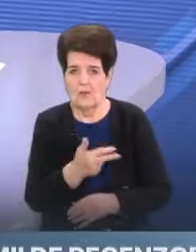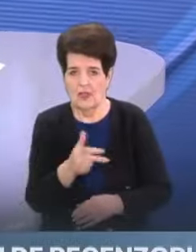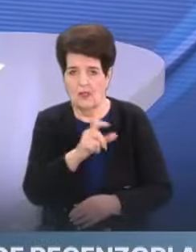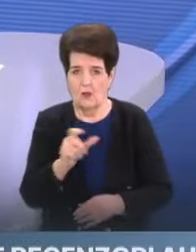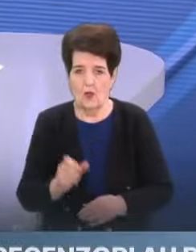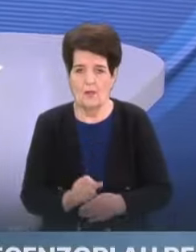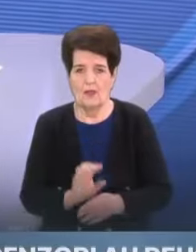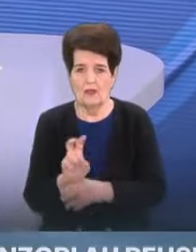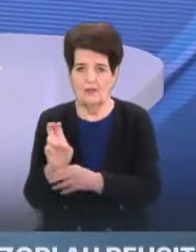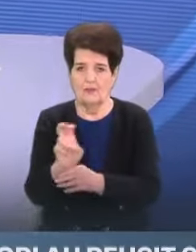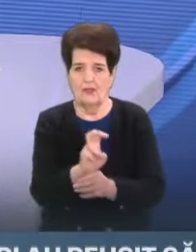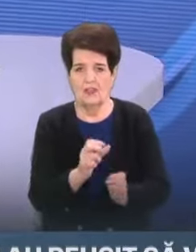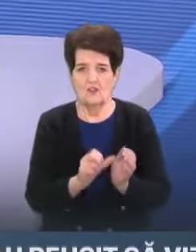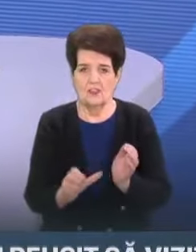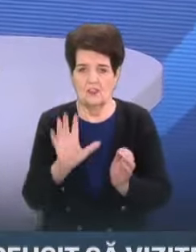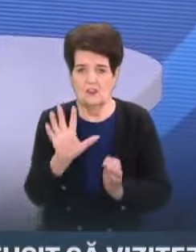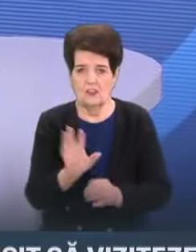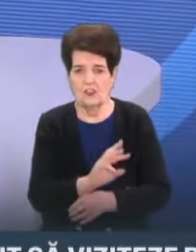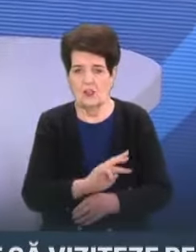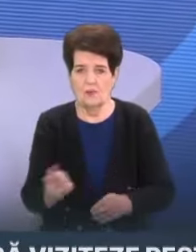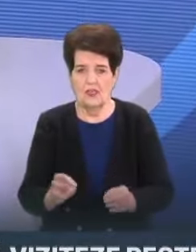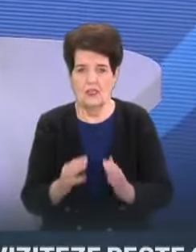peste 65.000 de locuințe.